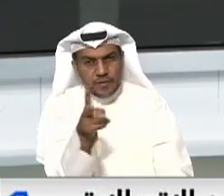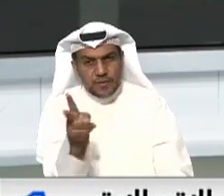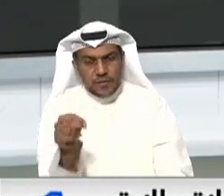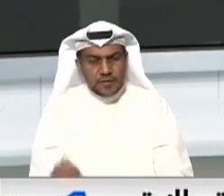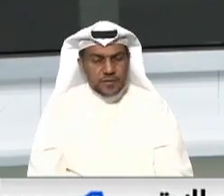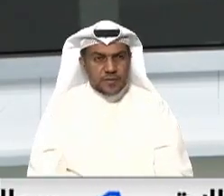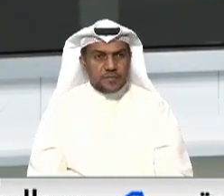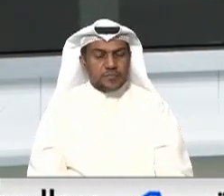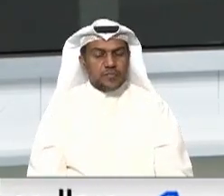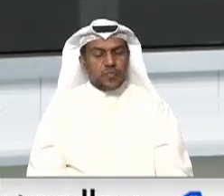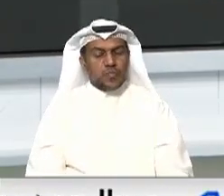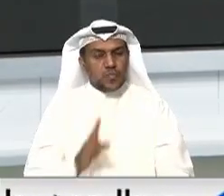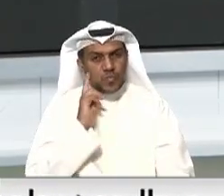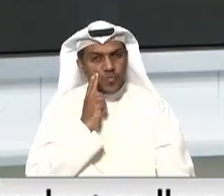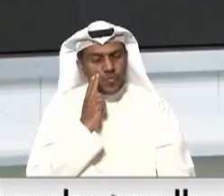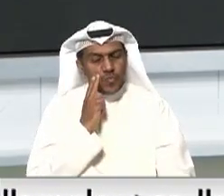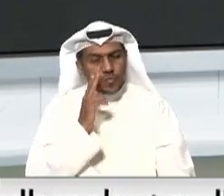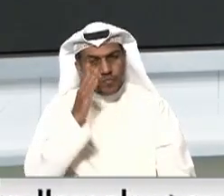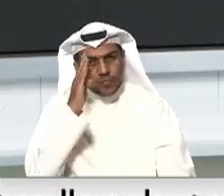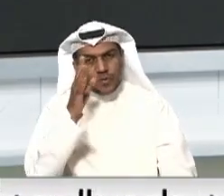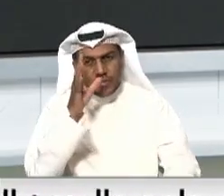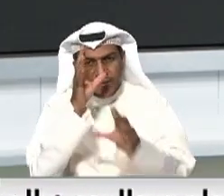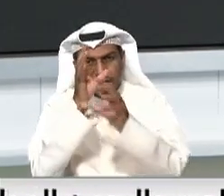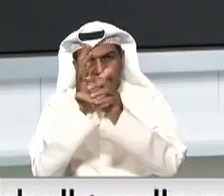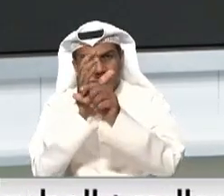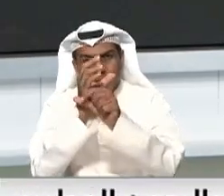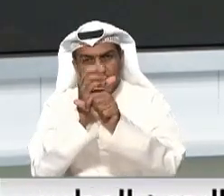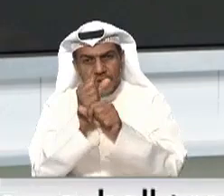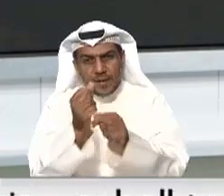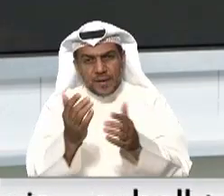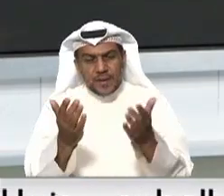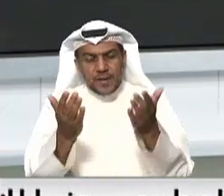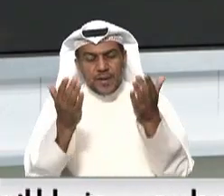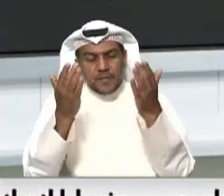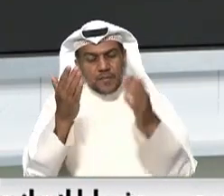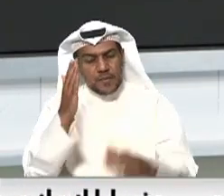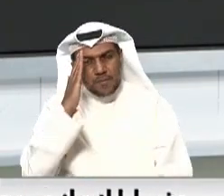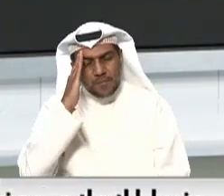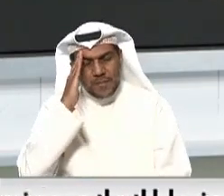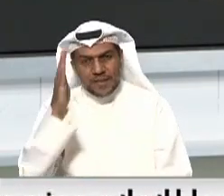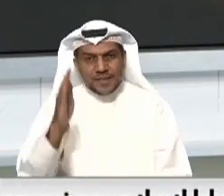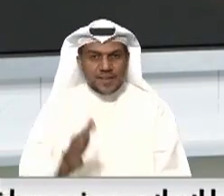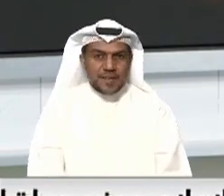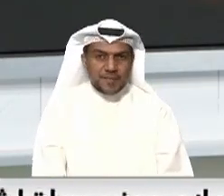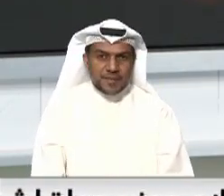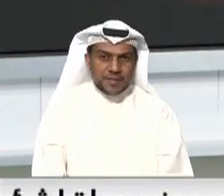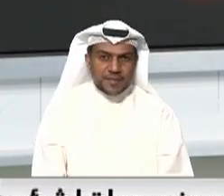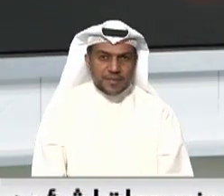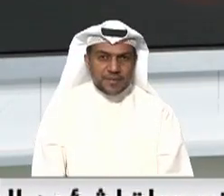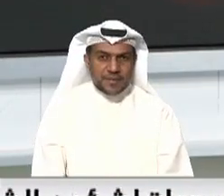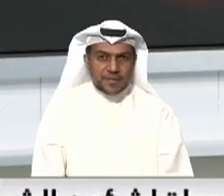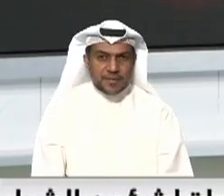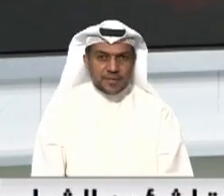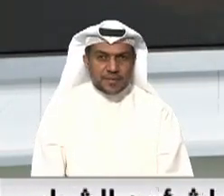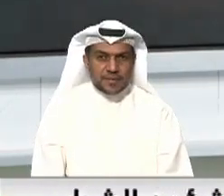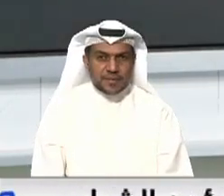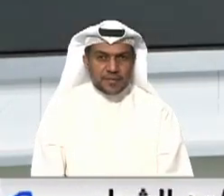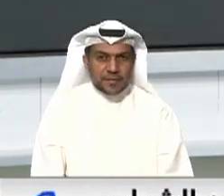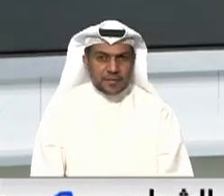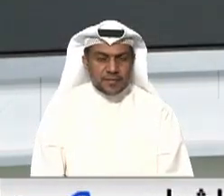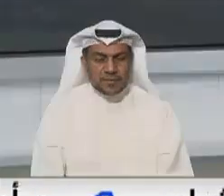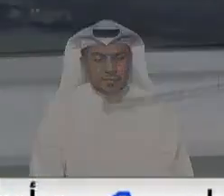مئويه اعزائي المشاهدين الى هنا تنتهي جولتنا الجويه وعوده للجانب الاخر من الاستديو لاستكمال ما تبقى من